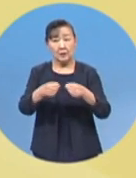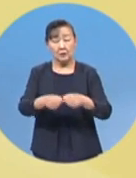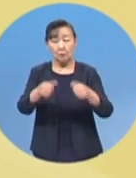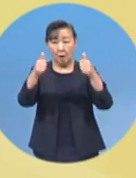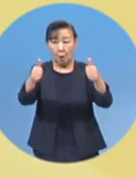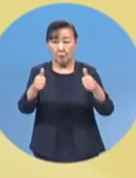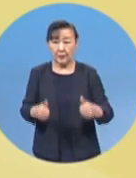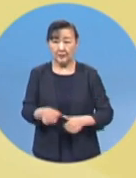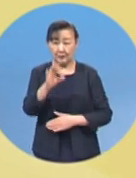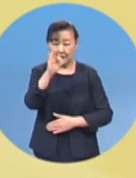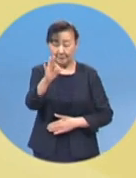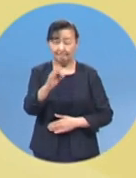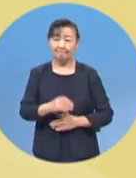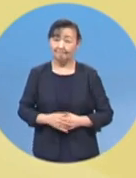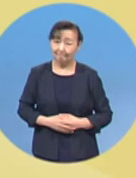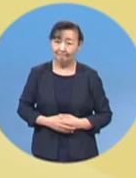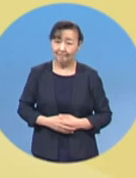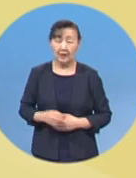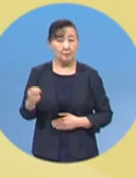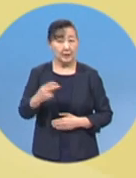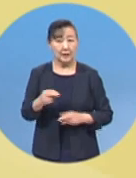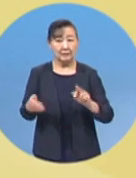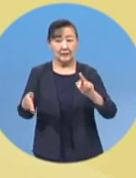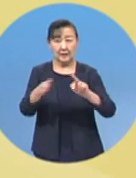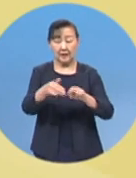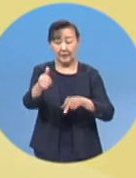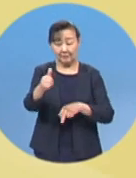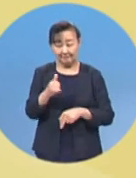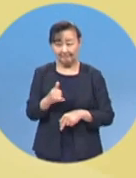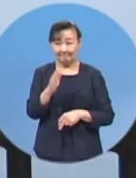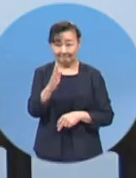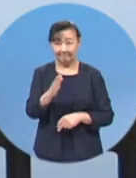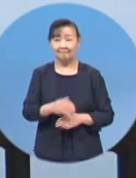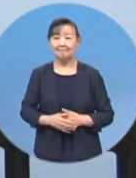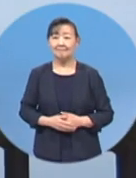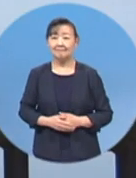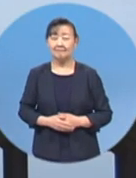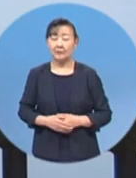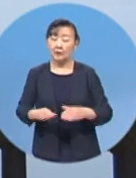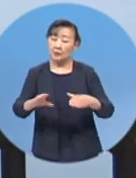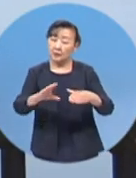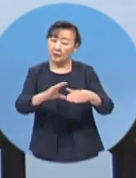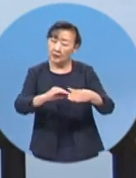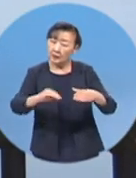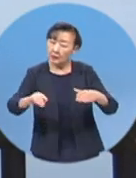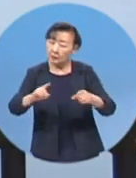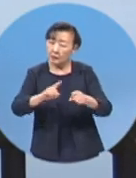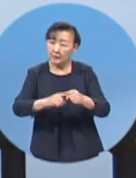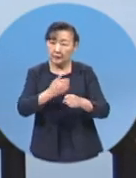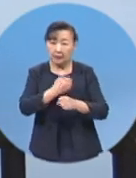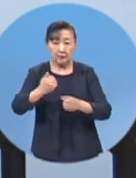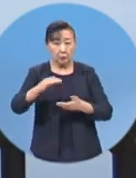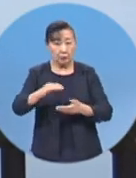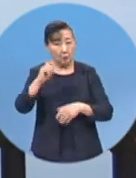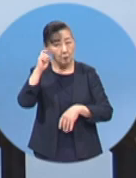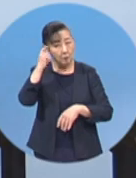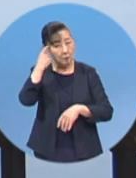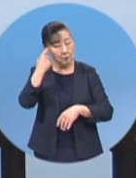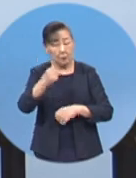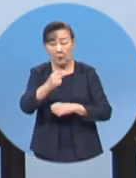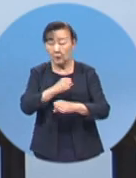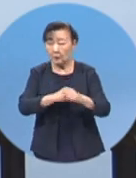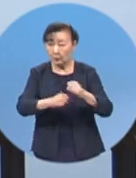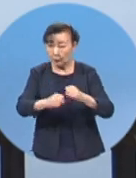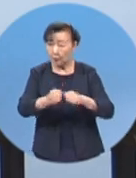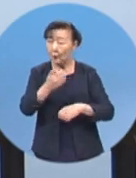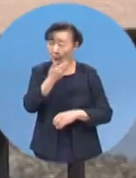ページをご覧いただくか、センターにお問い合わせください。 干潟のためにできることを考えて行動することが